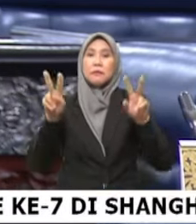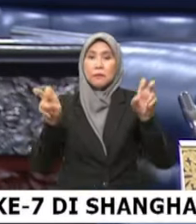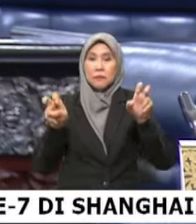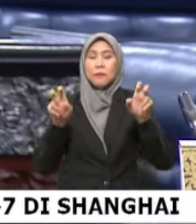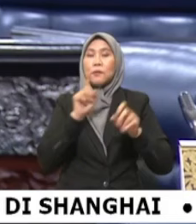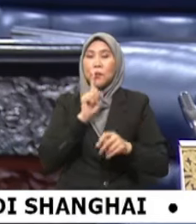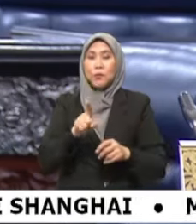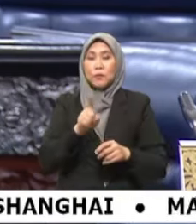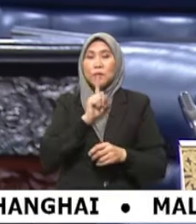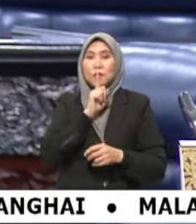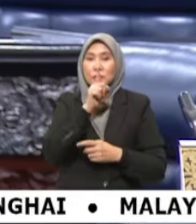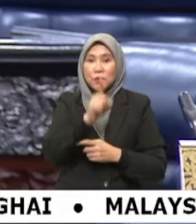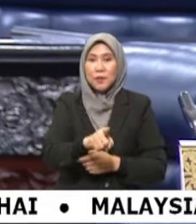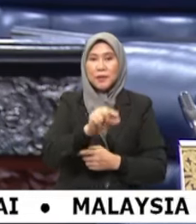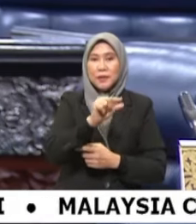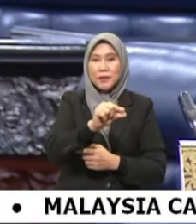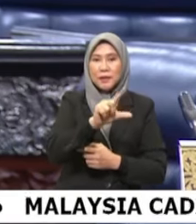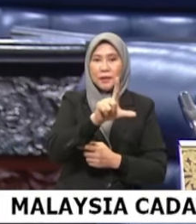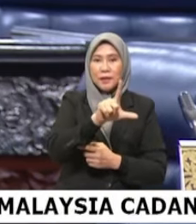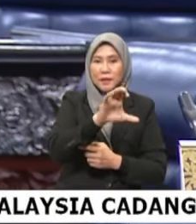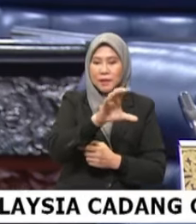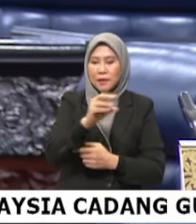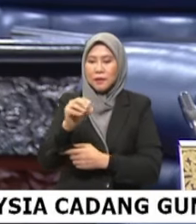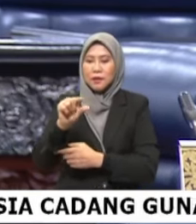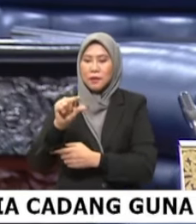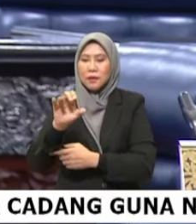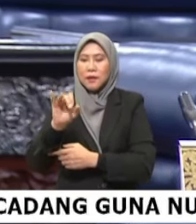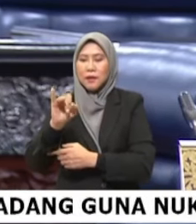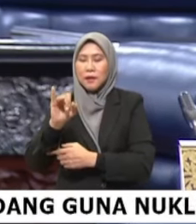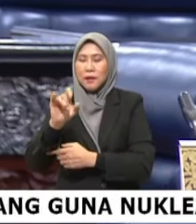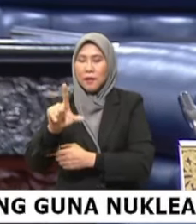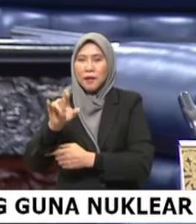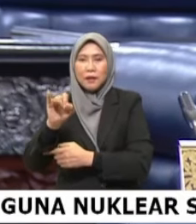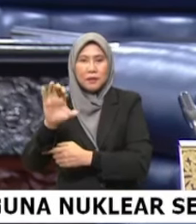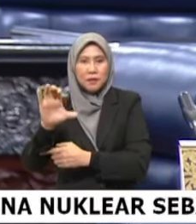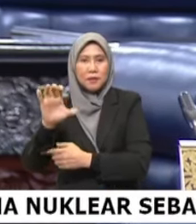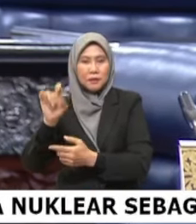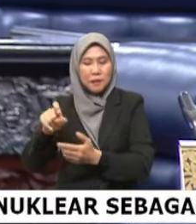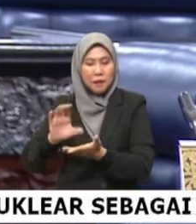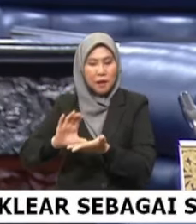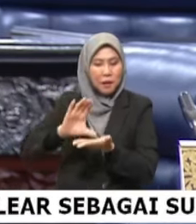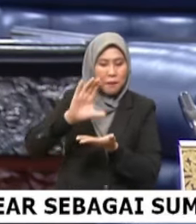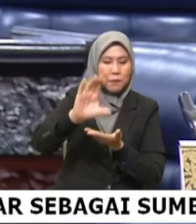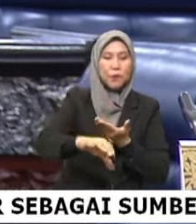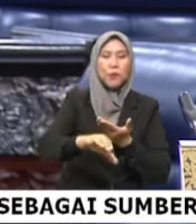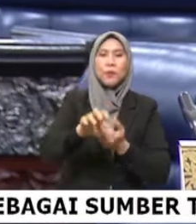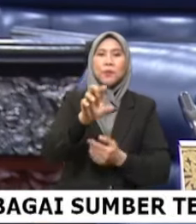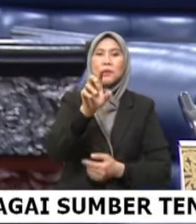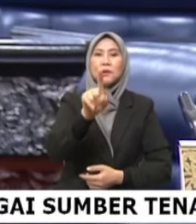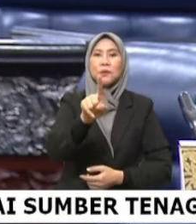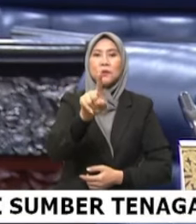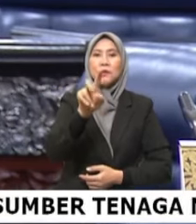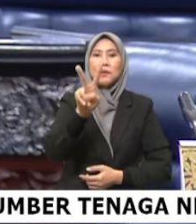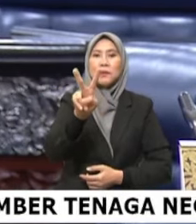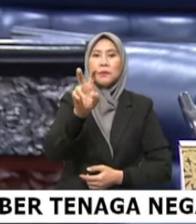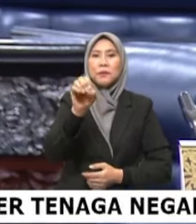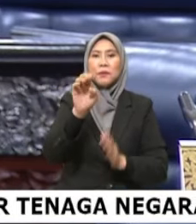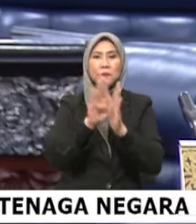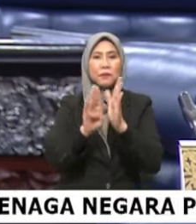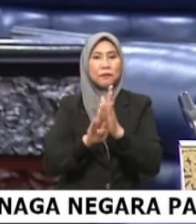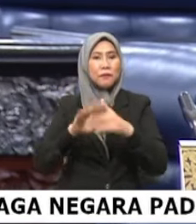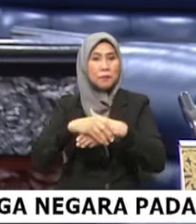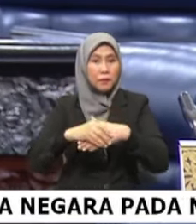memastikan GLIC dan juga GLC melaburkan sebanyak 120 bilion